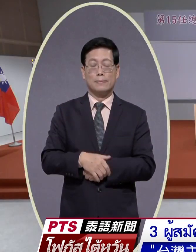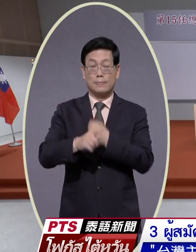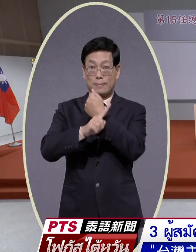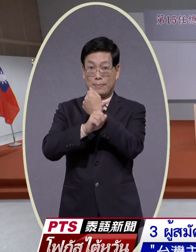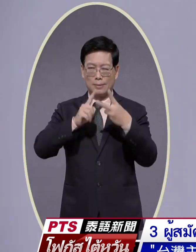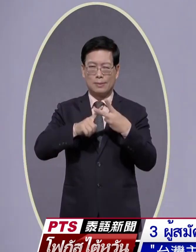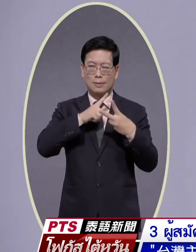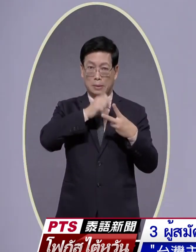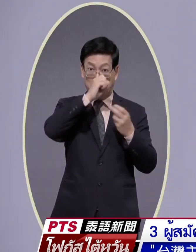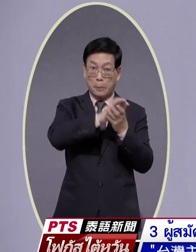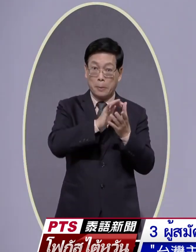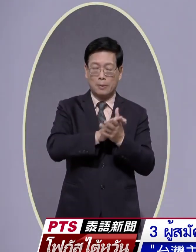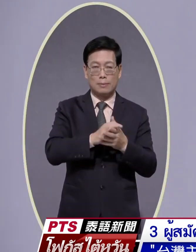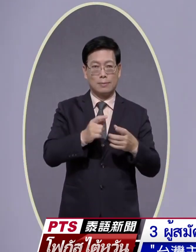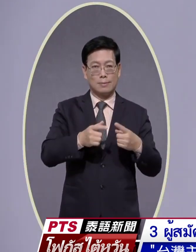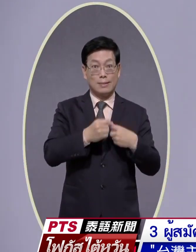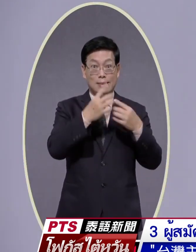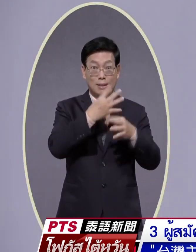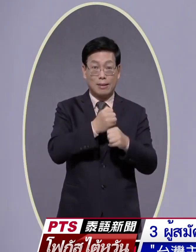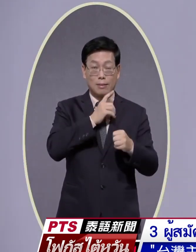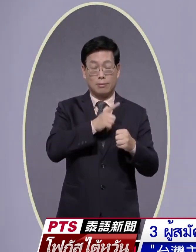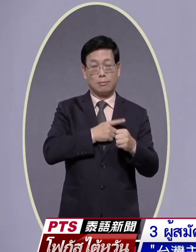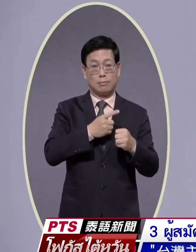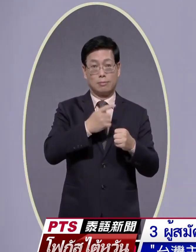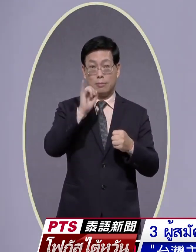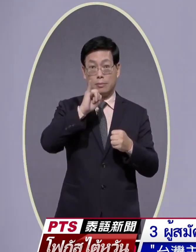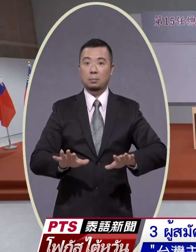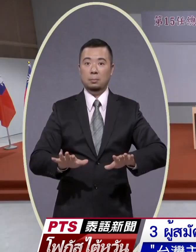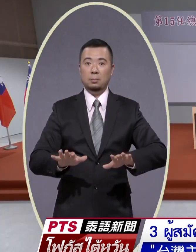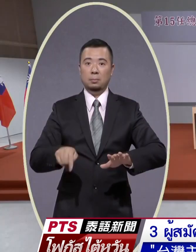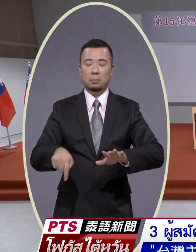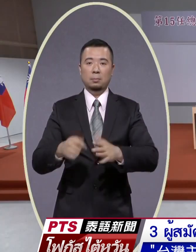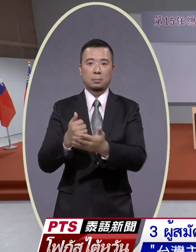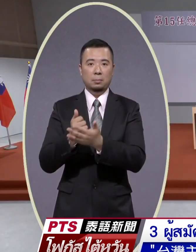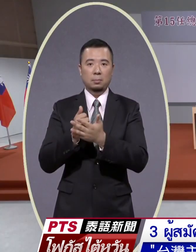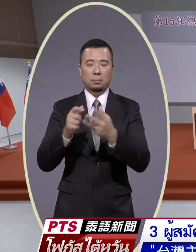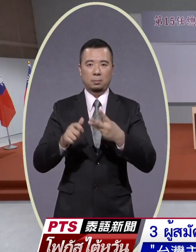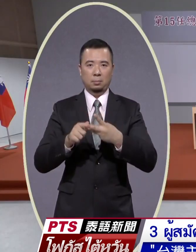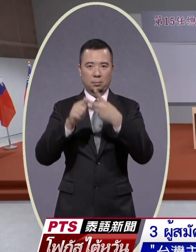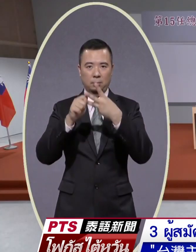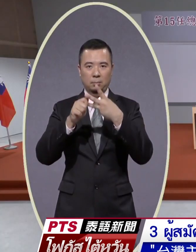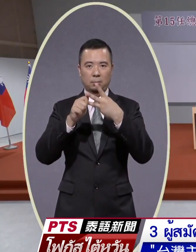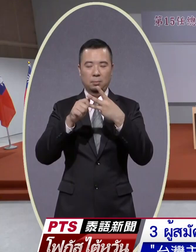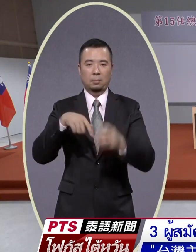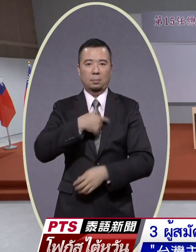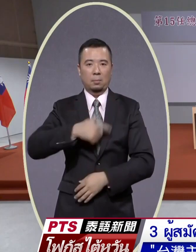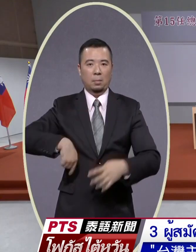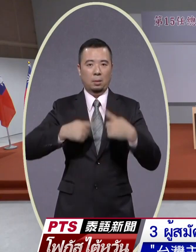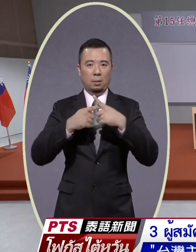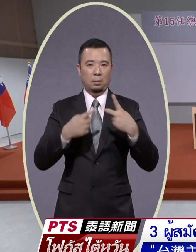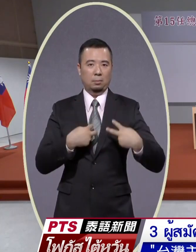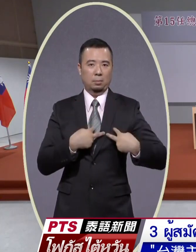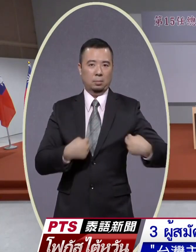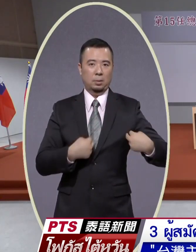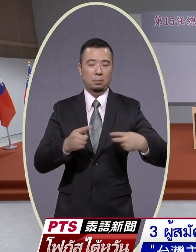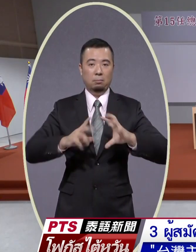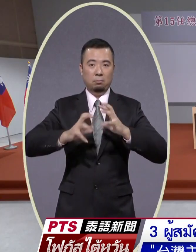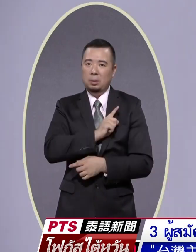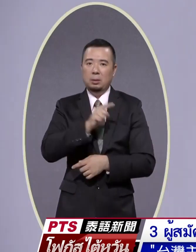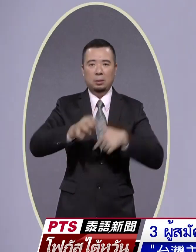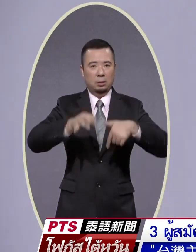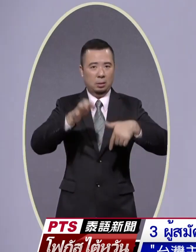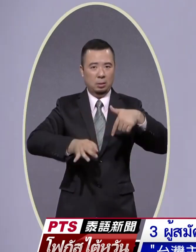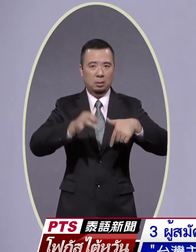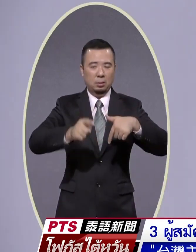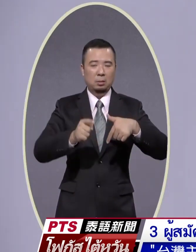ยของสาธารณรัฐจีนขณะที่ชาอิงหวนประชาธิปดีคนปัจจุบันชี้ว่าจีนใช้ฉันทามติ1992มาแทรกซึมและ